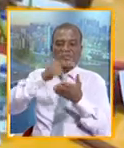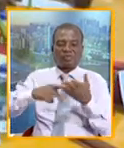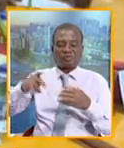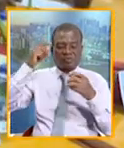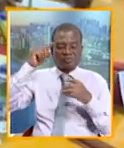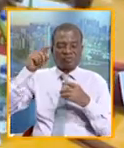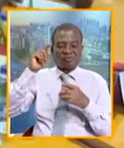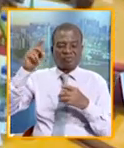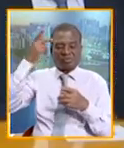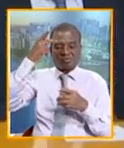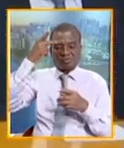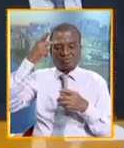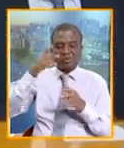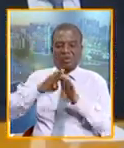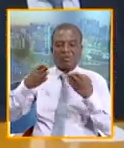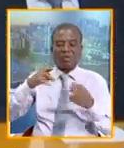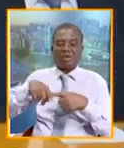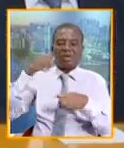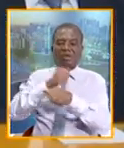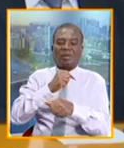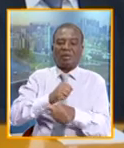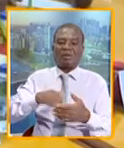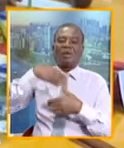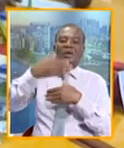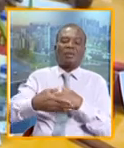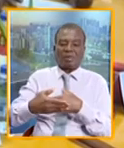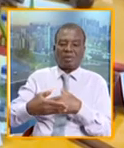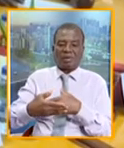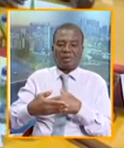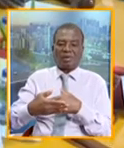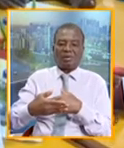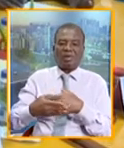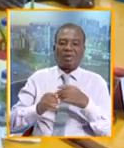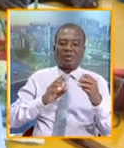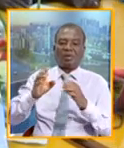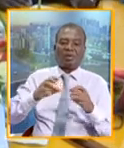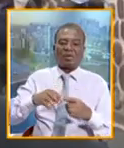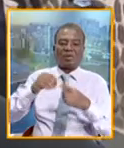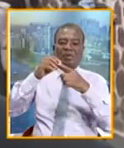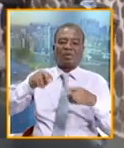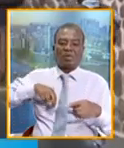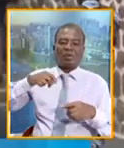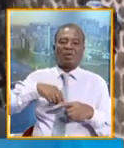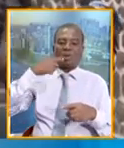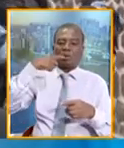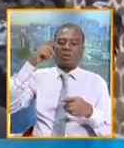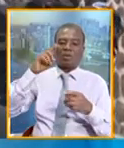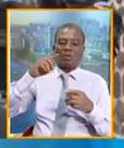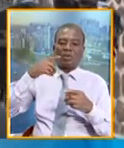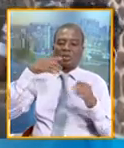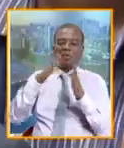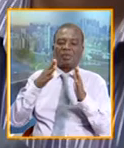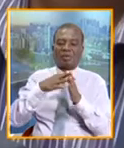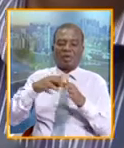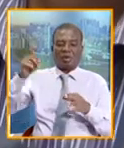électorale indépendante est rouvert à Abidjan après des échanges suspendus fin 2016. Nous félicitons le gouvernement de nous avoir invités d'avoir